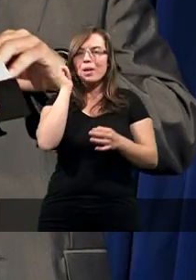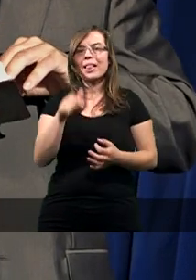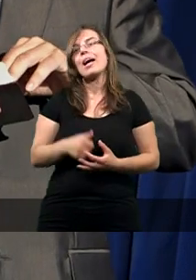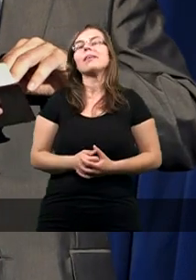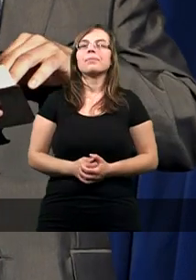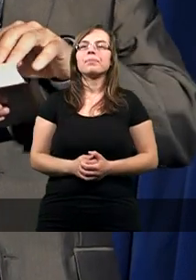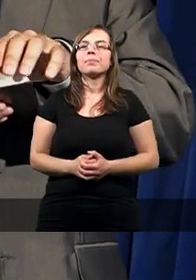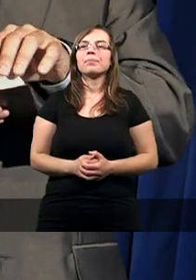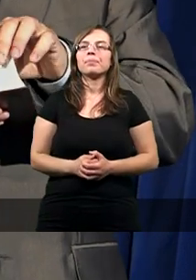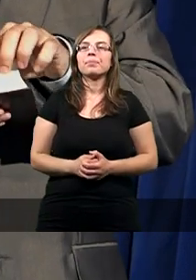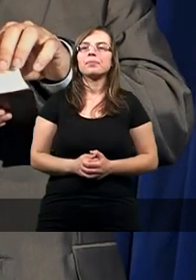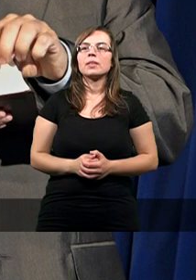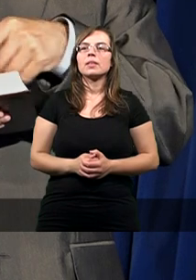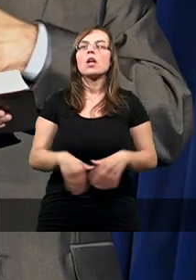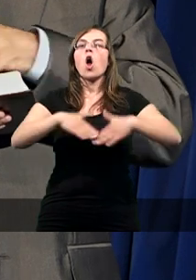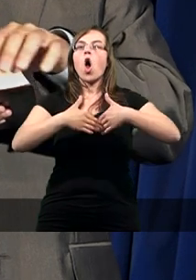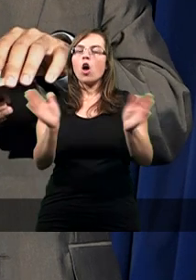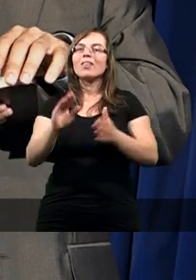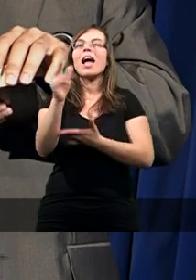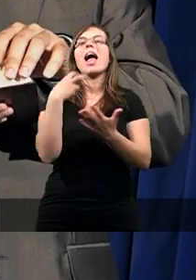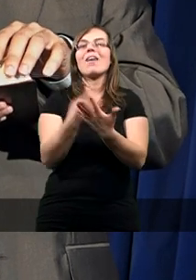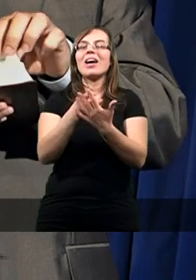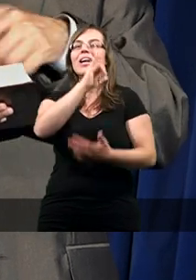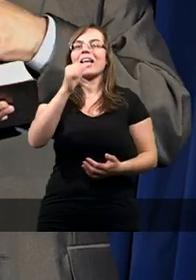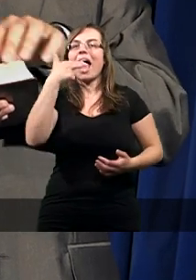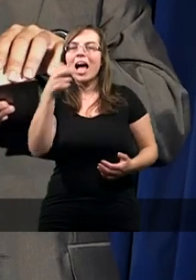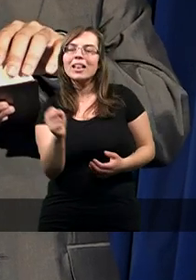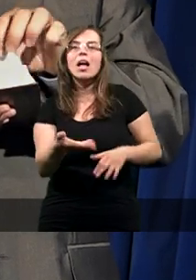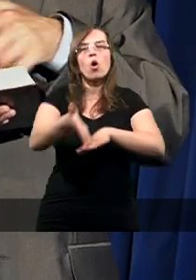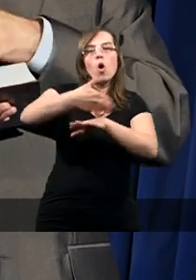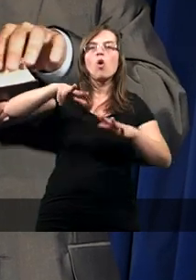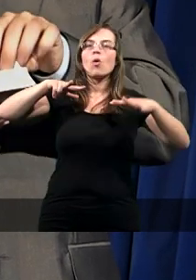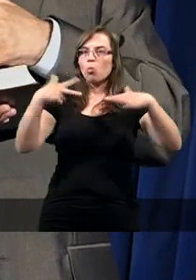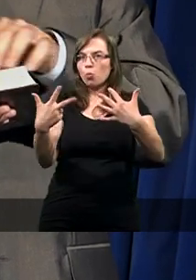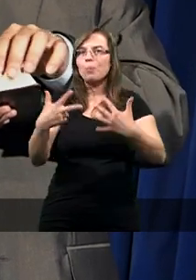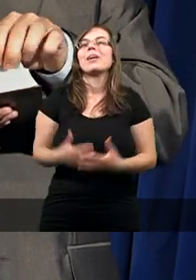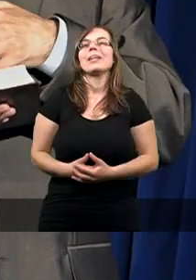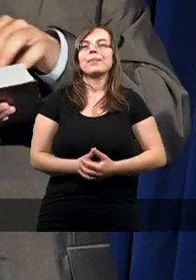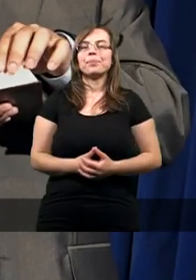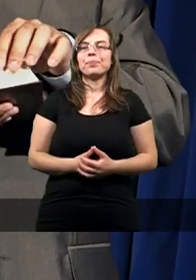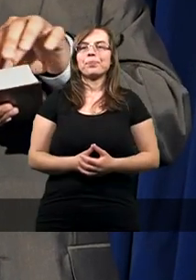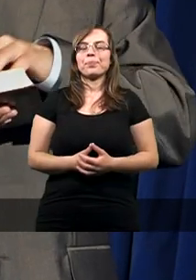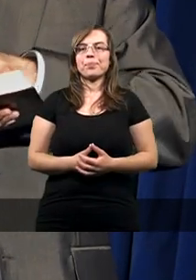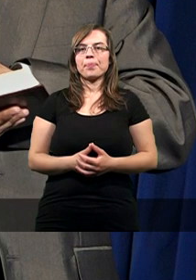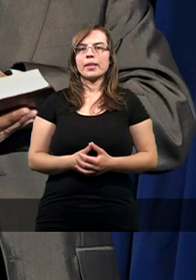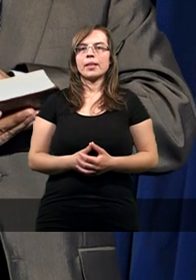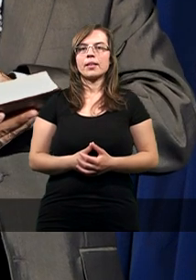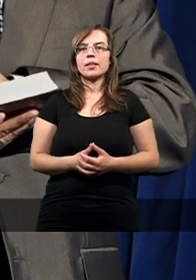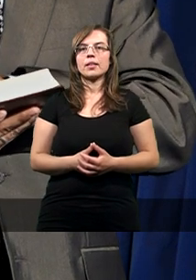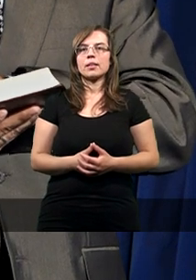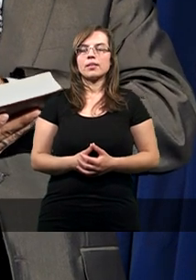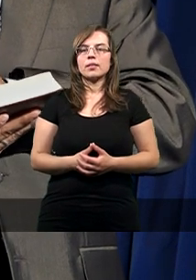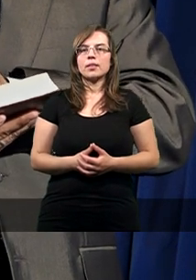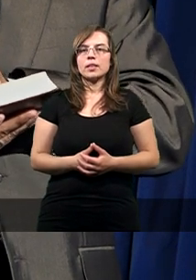your Bibles to John chapter 8. Otwórzmy Ewangelię Jana, rozdział 8. I don't know for sure where